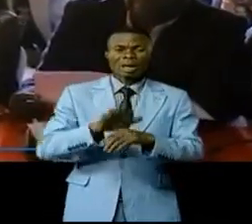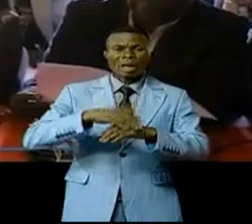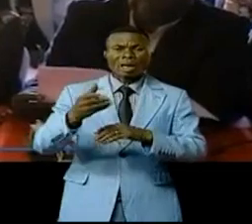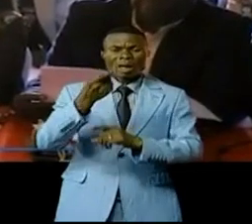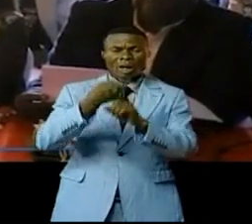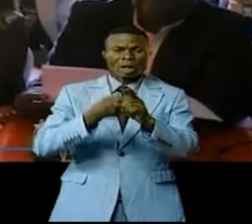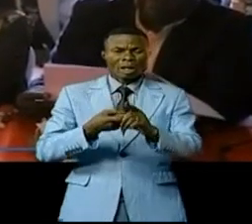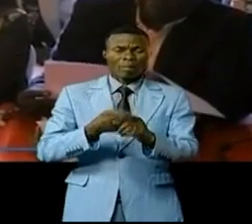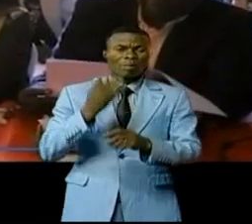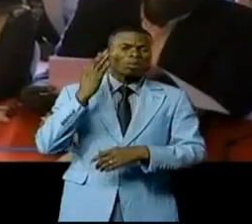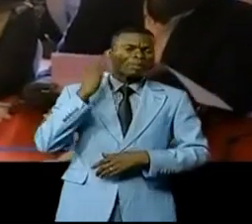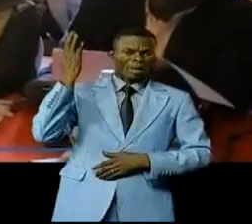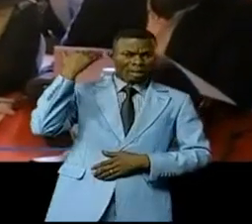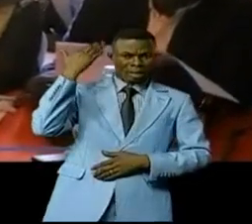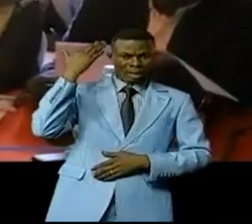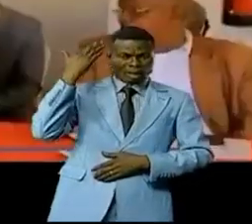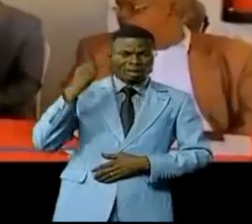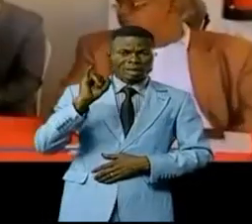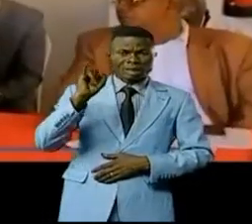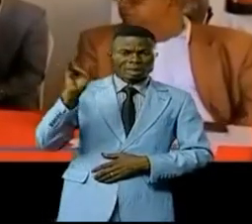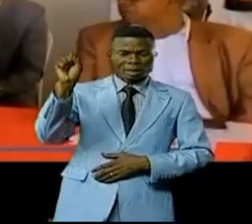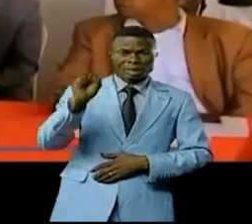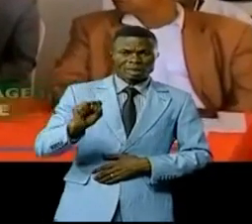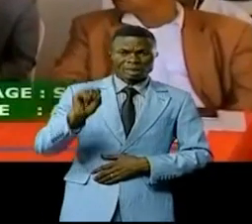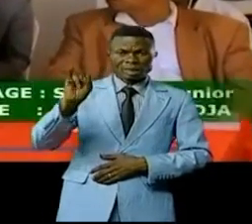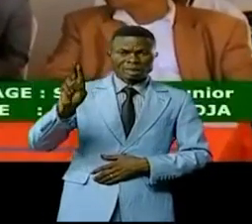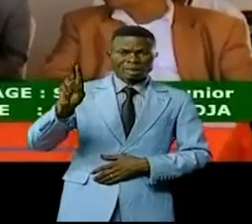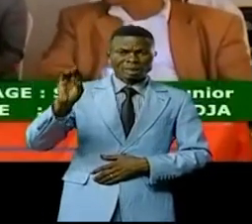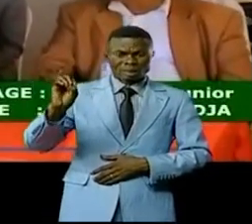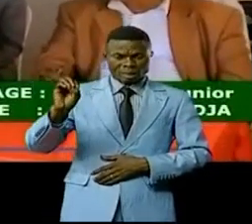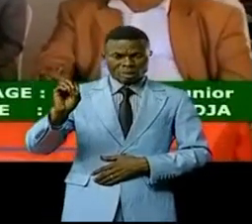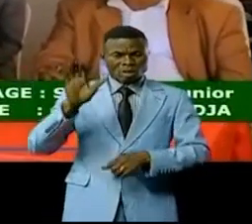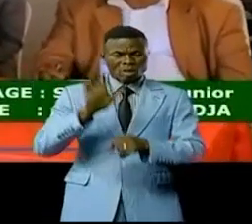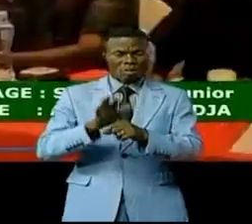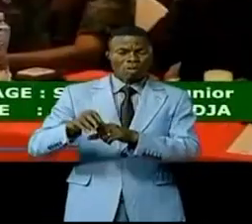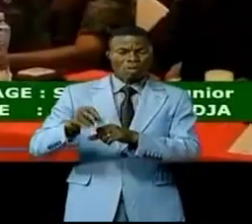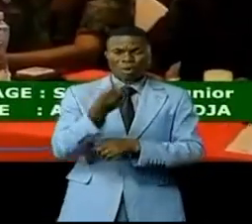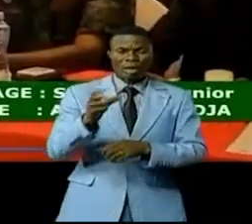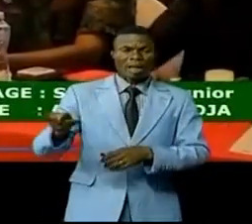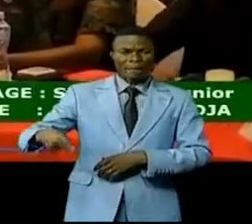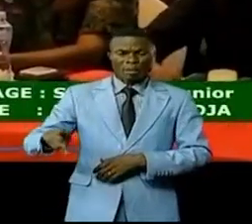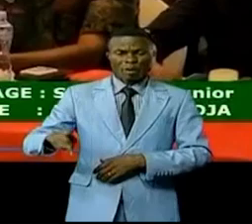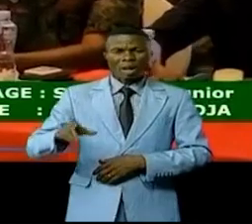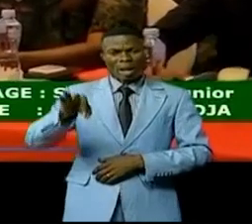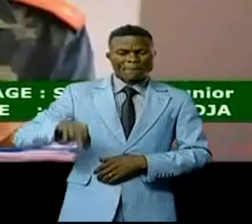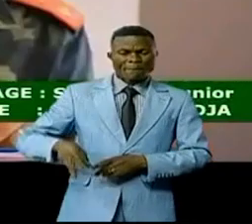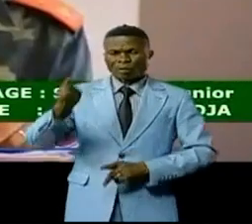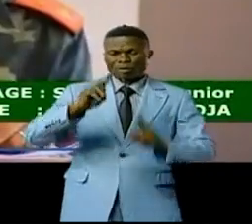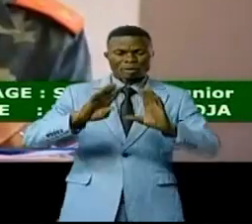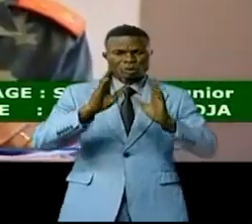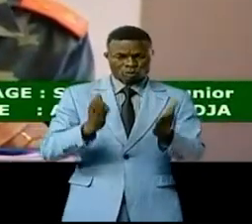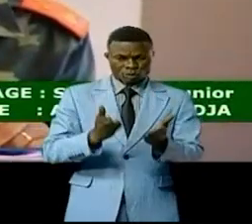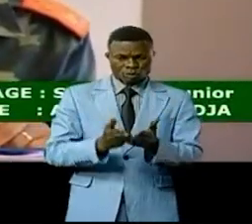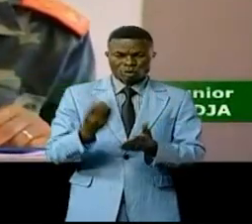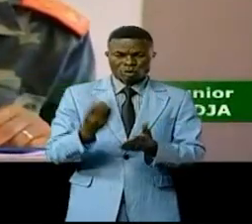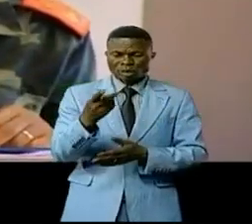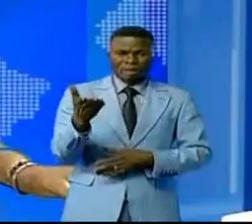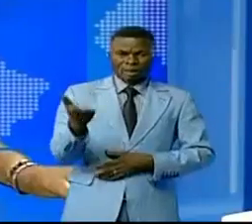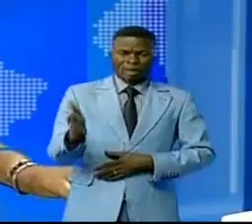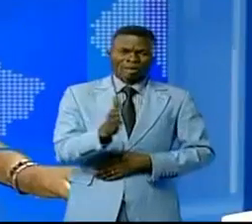mois de mars dernier, tenue à Isiro, sur les échanges interprovinciaux pour le bien-être des populations de ces deux